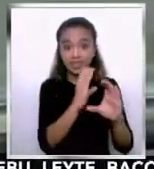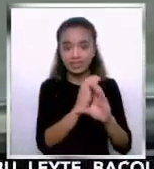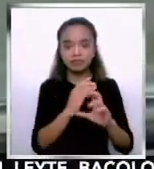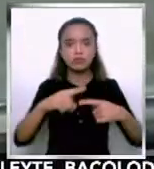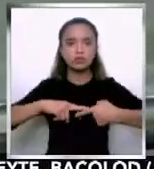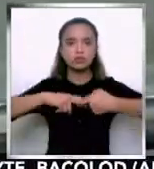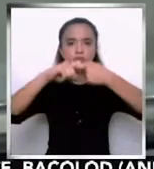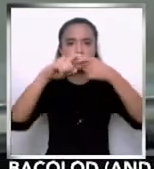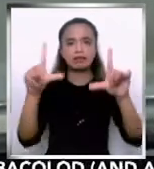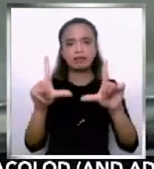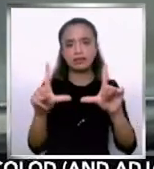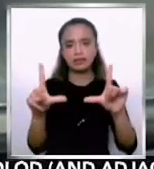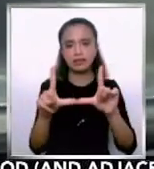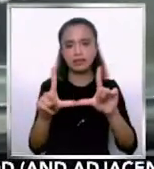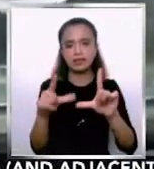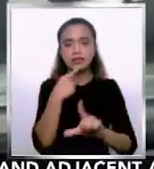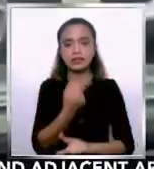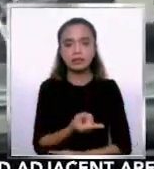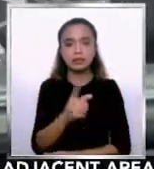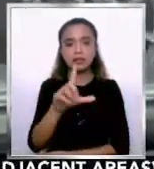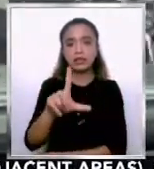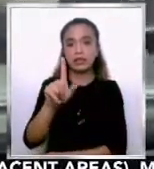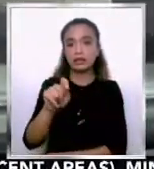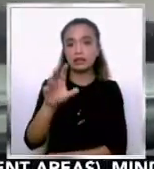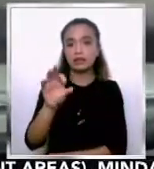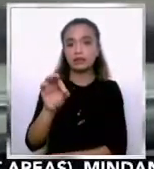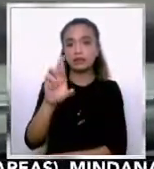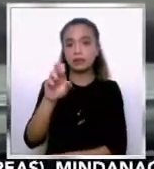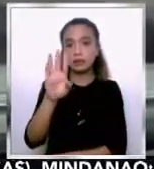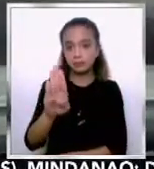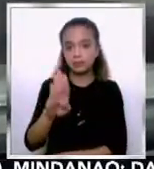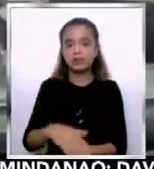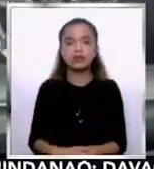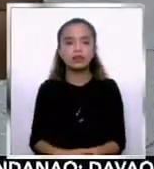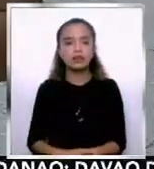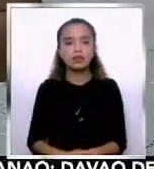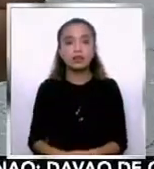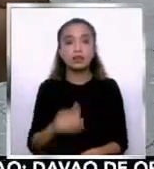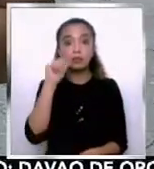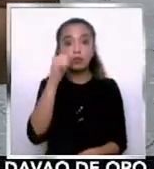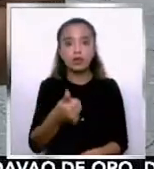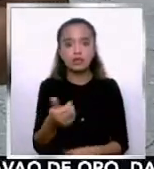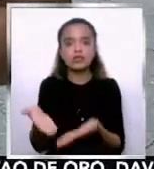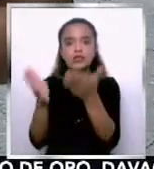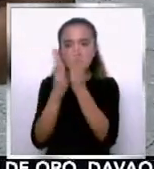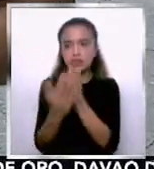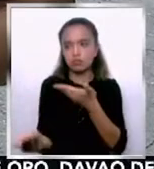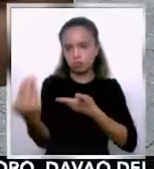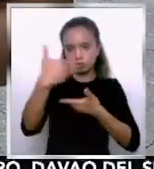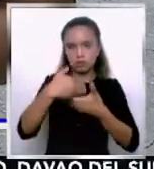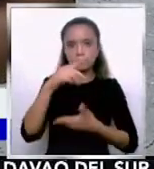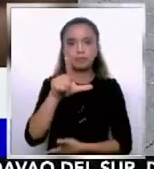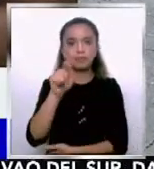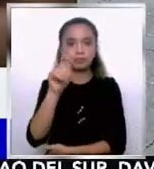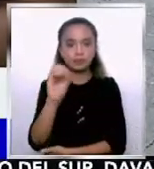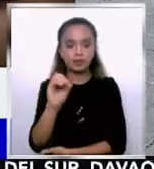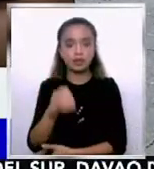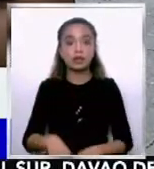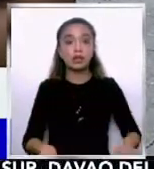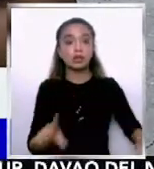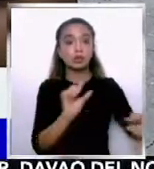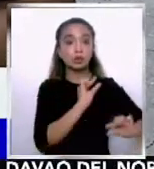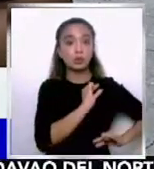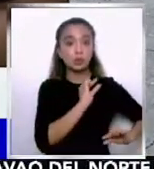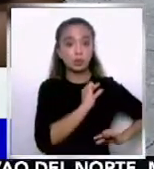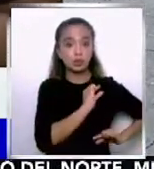order na inilabas ng Land Transportation Office. Pinapaharap din siya bukas sa LTO. Nasa intensive care unit ng isang ospital dito sa